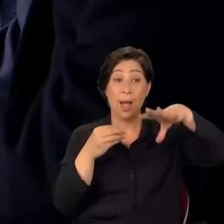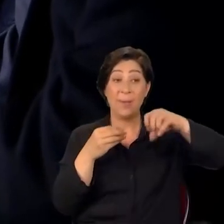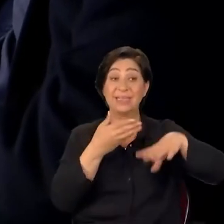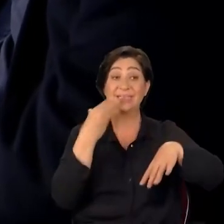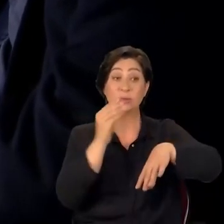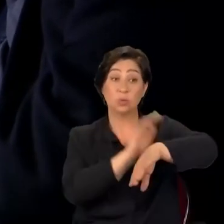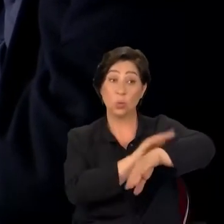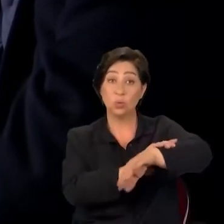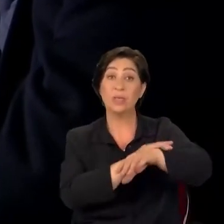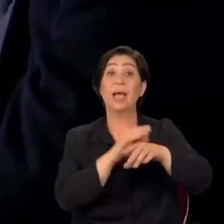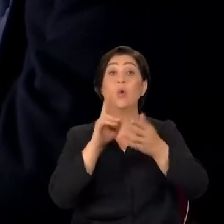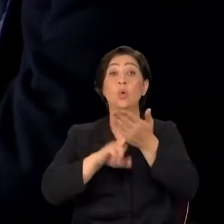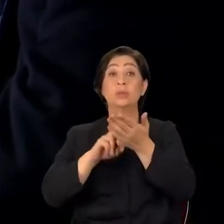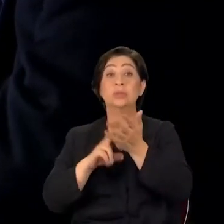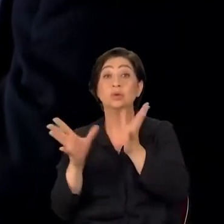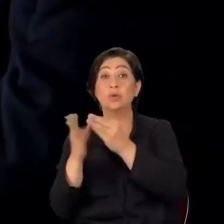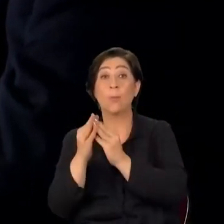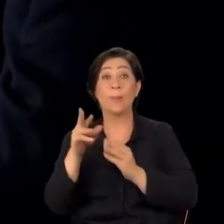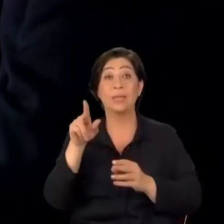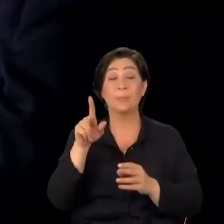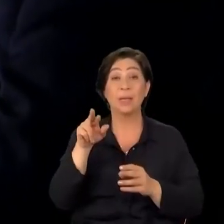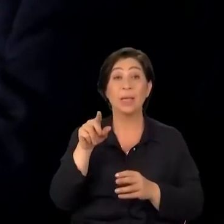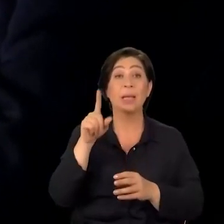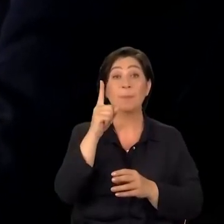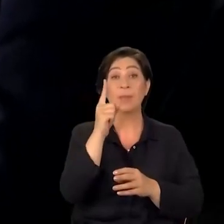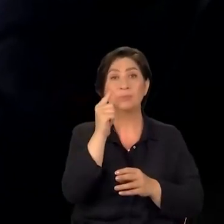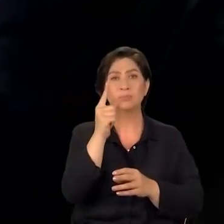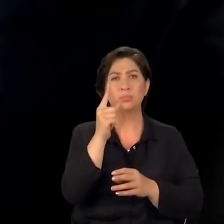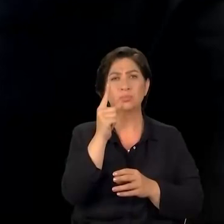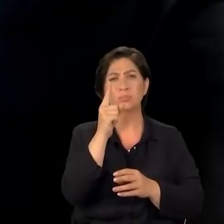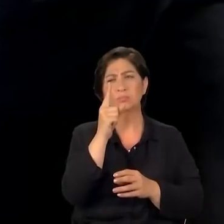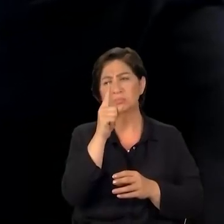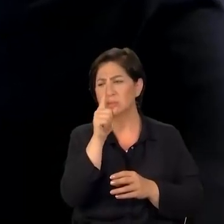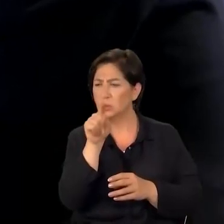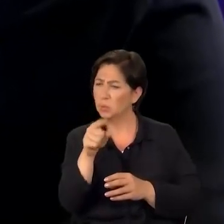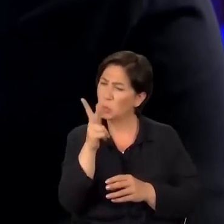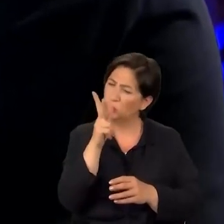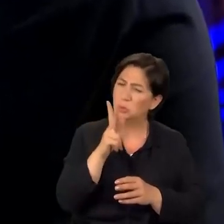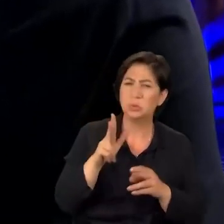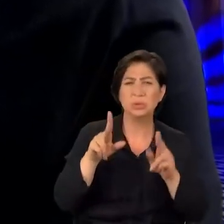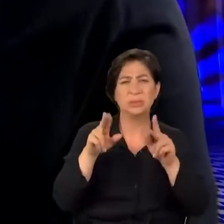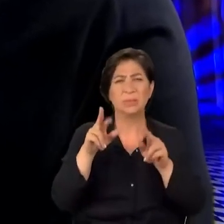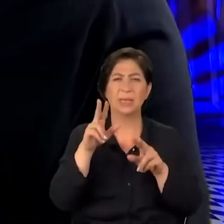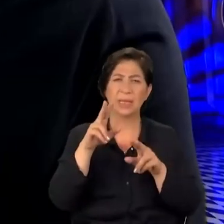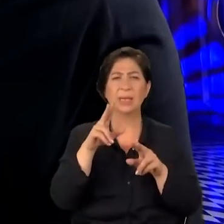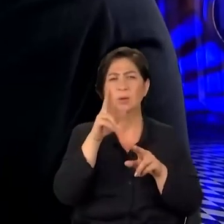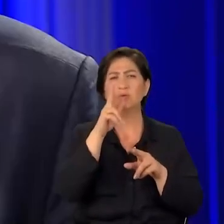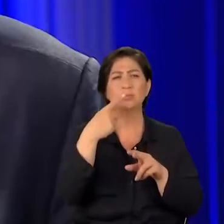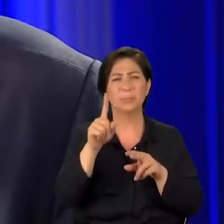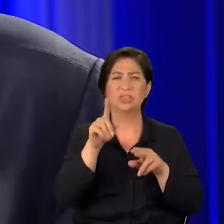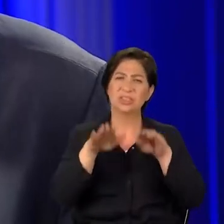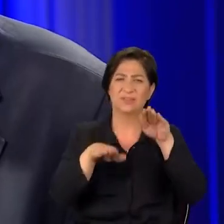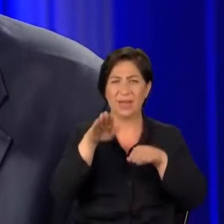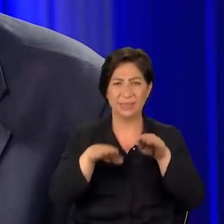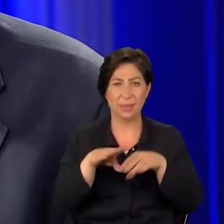AK Parti'nin gençlik örgütünün üyesi kadar toplam üyesi var. Yani 1,5'a yani 1.300 hatta galiba